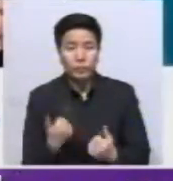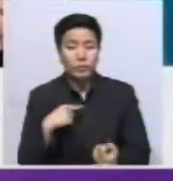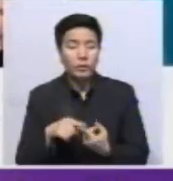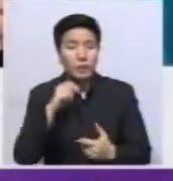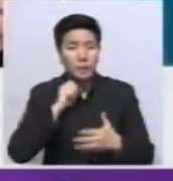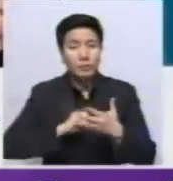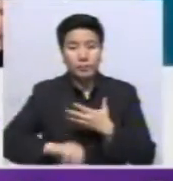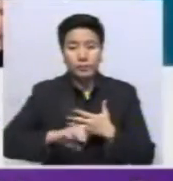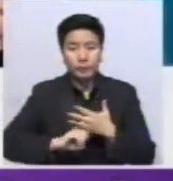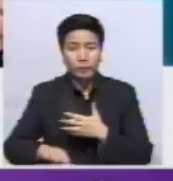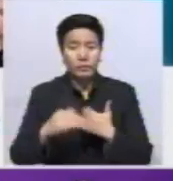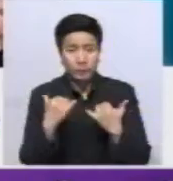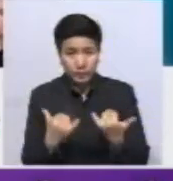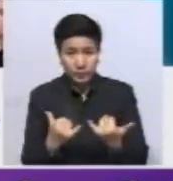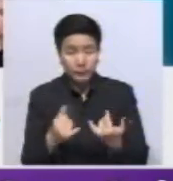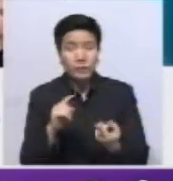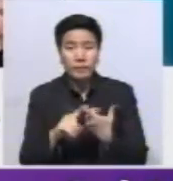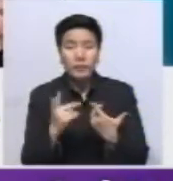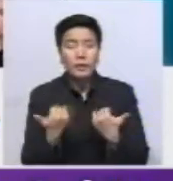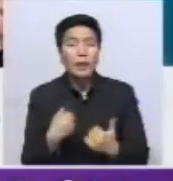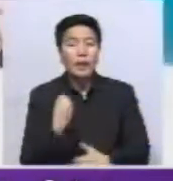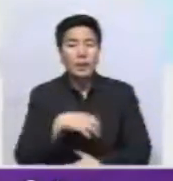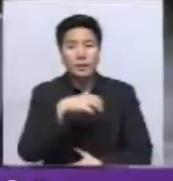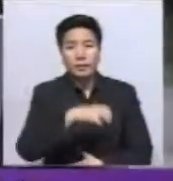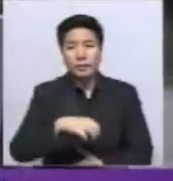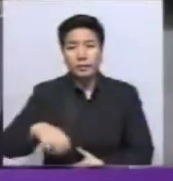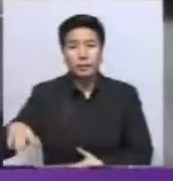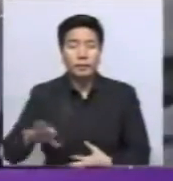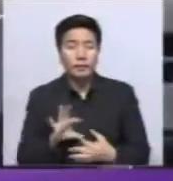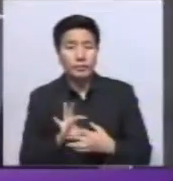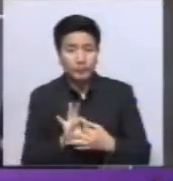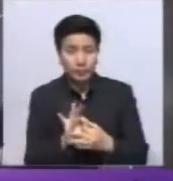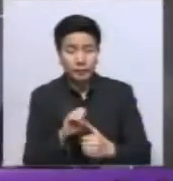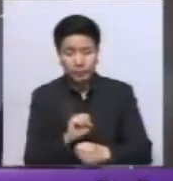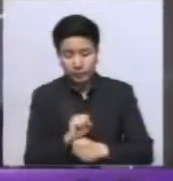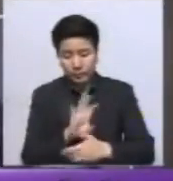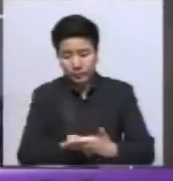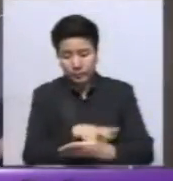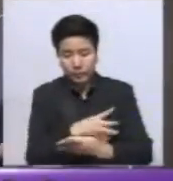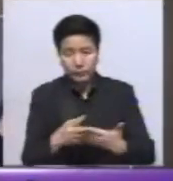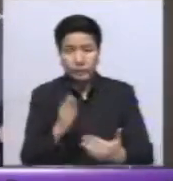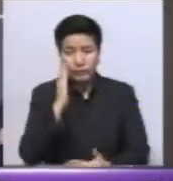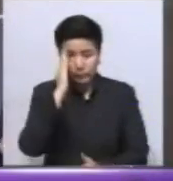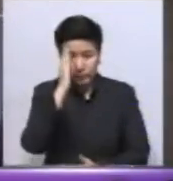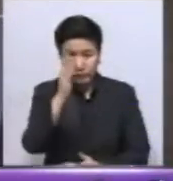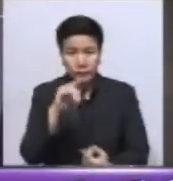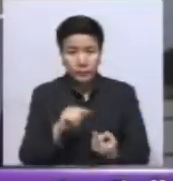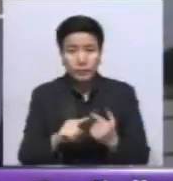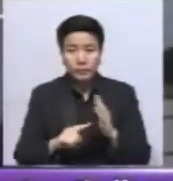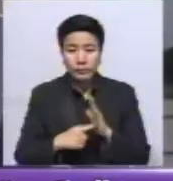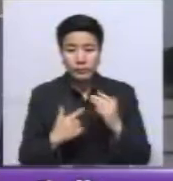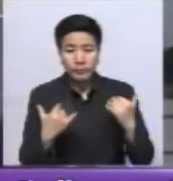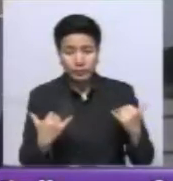ำออกนอกพื้นที่น้ำท่วมนั้นผมได้มอบนโยบายให้หน่วยงานที่เกี่ยวข้องได้พิจารณาแผนการใช้น้ำในอนาคตด้วยเช่นนับตั้งแต่วัน